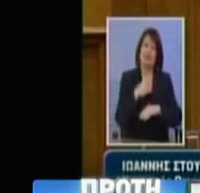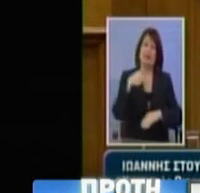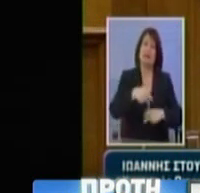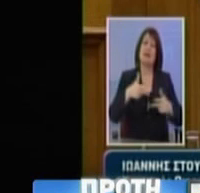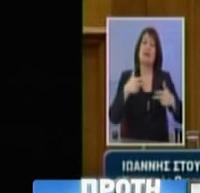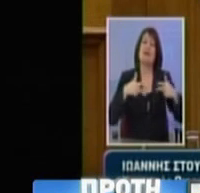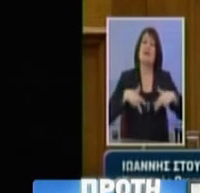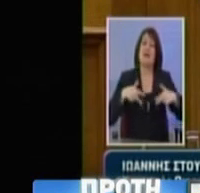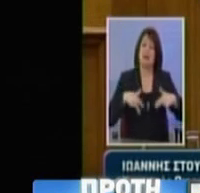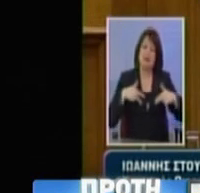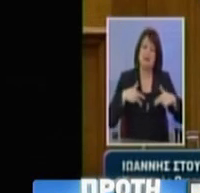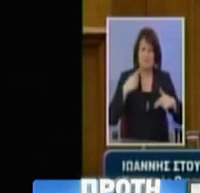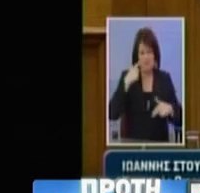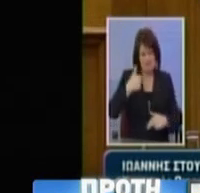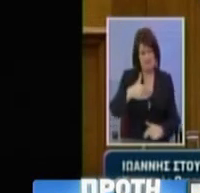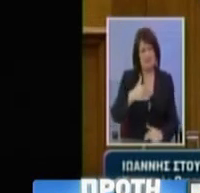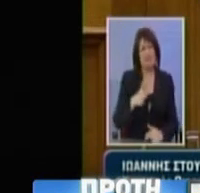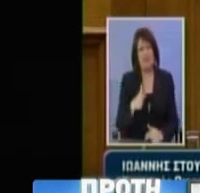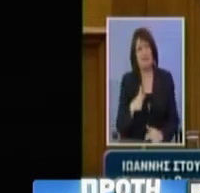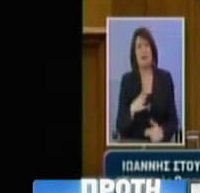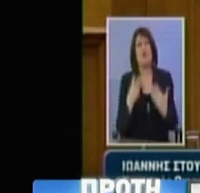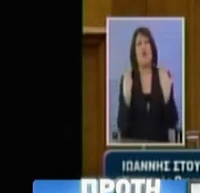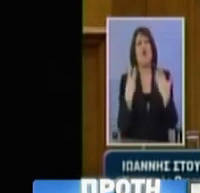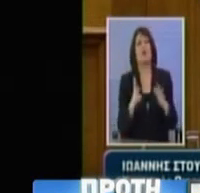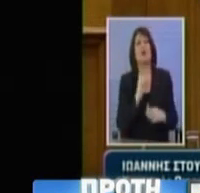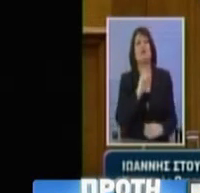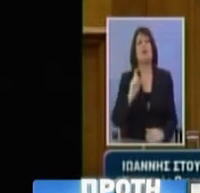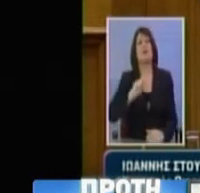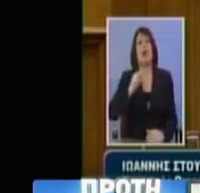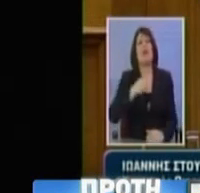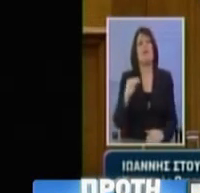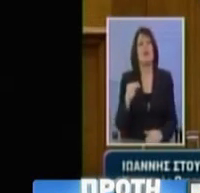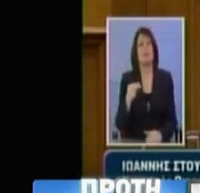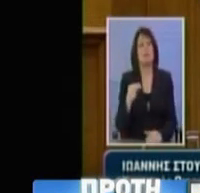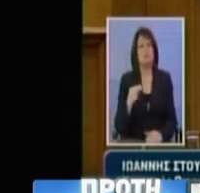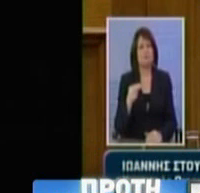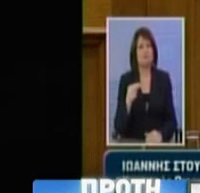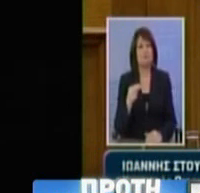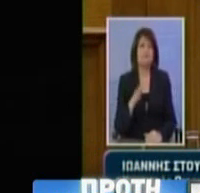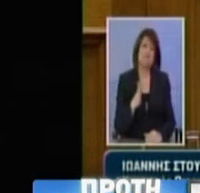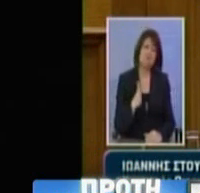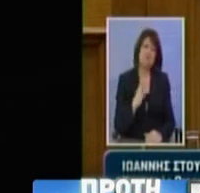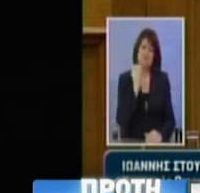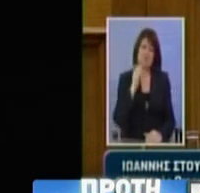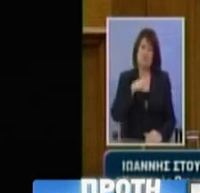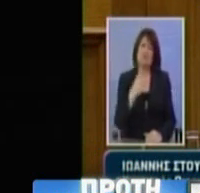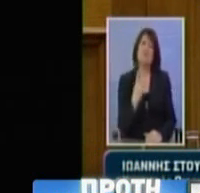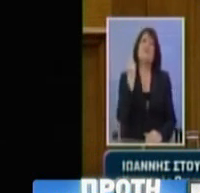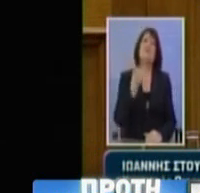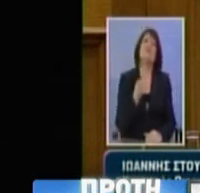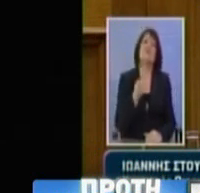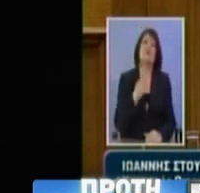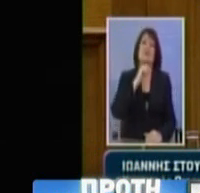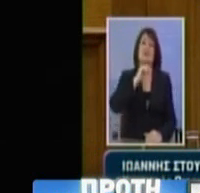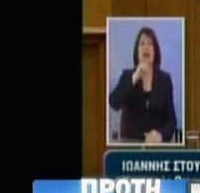δεν θα υπάρξουν οριζόντια μέτρα και μέτρα λιτότητας, δημοσιονομική προσαρμογή μέσω φορολογικής συμμόρφωσης, αναδιάρθρωσης της διοίκησης και